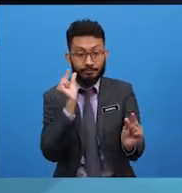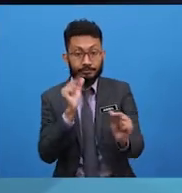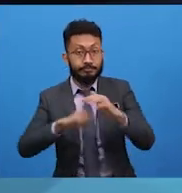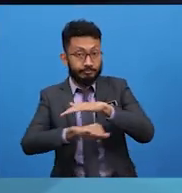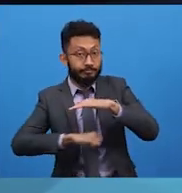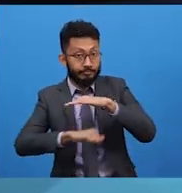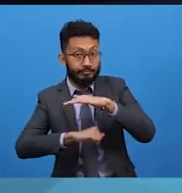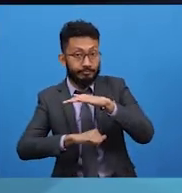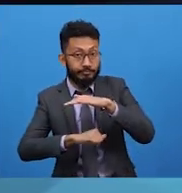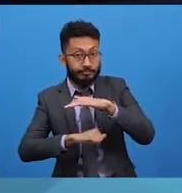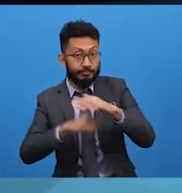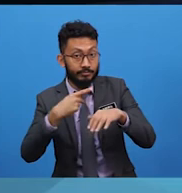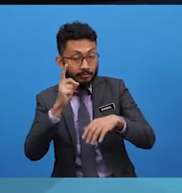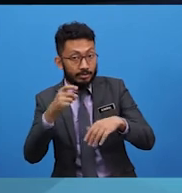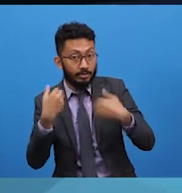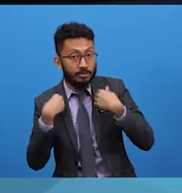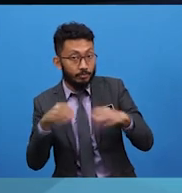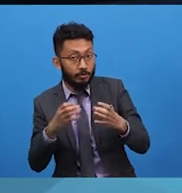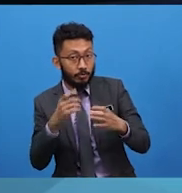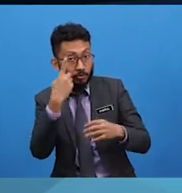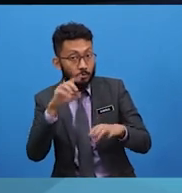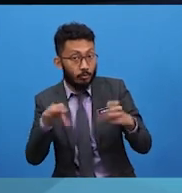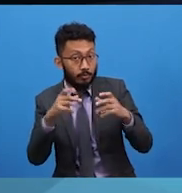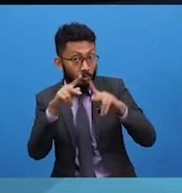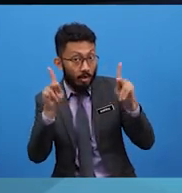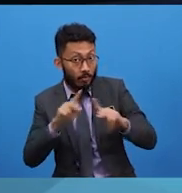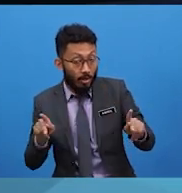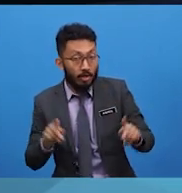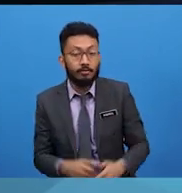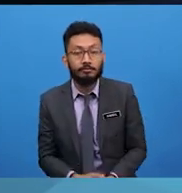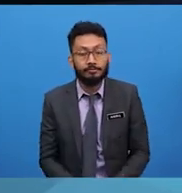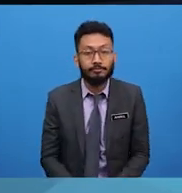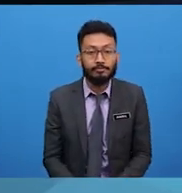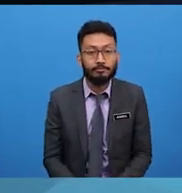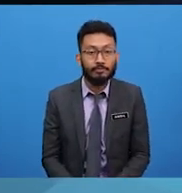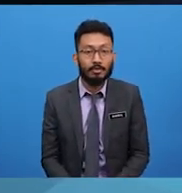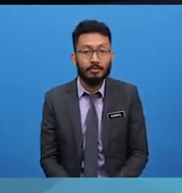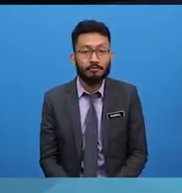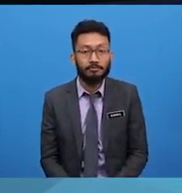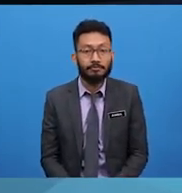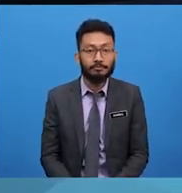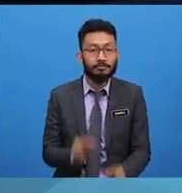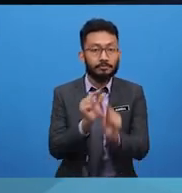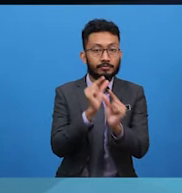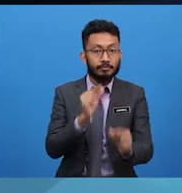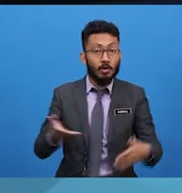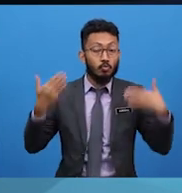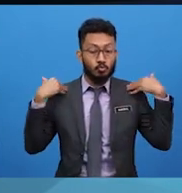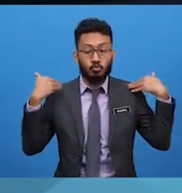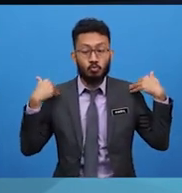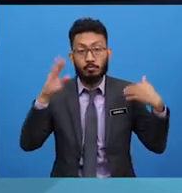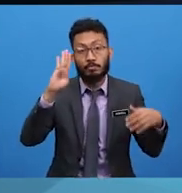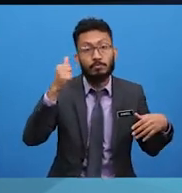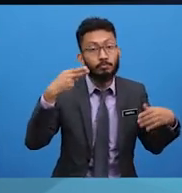diperlukan untuk mendraft pola asas badan, iaitu pertama, garisan bahu.